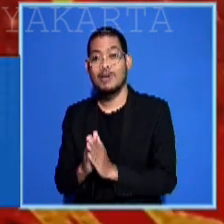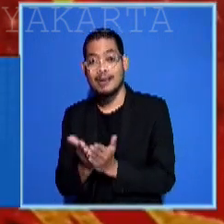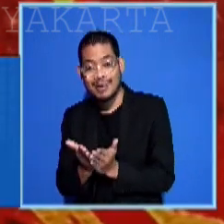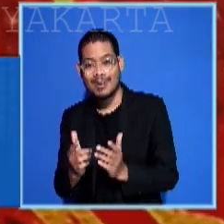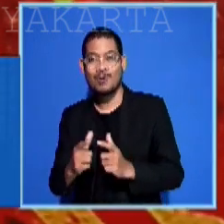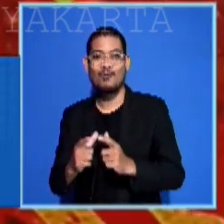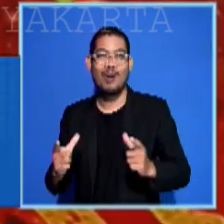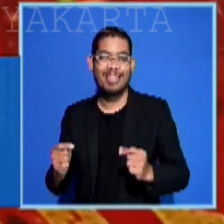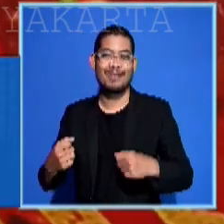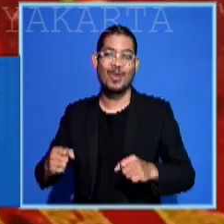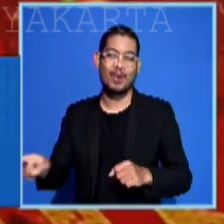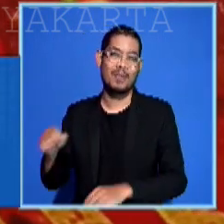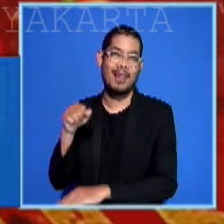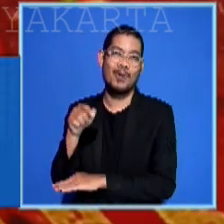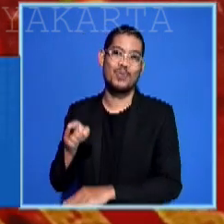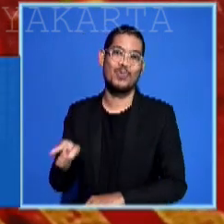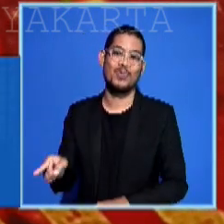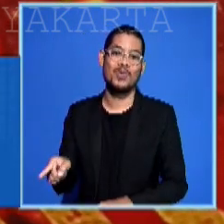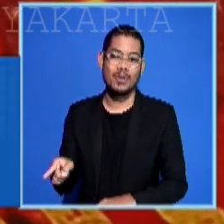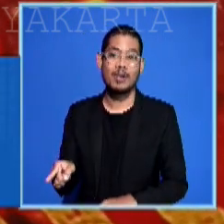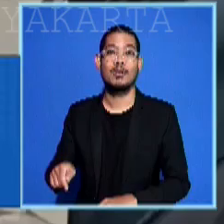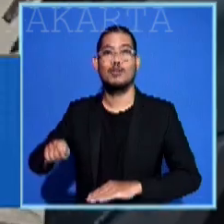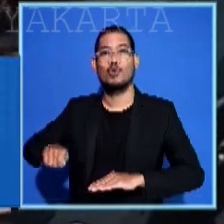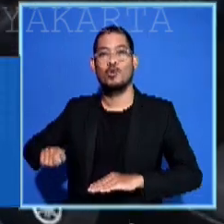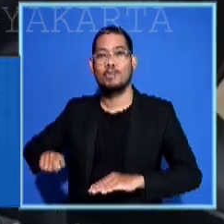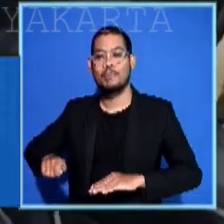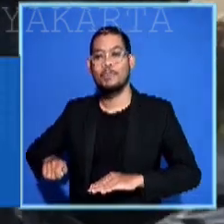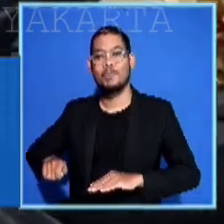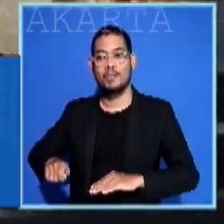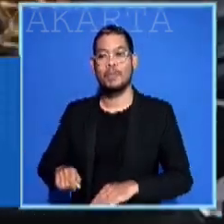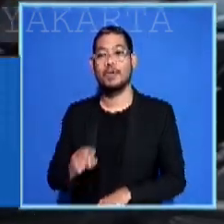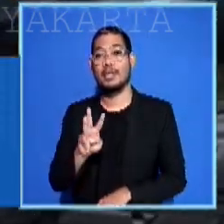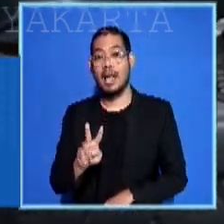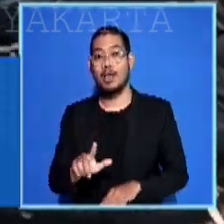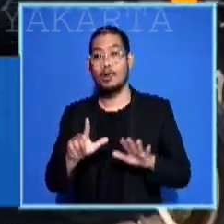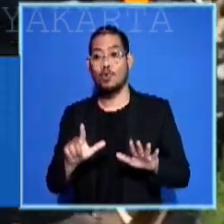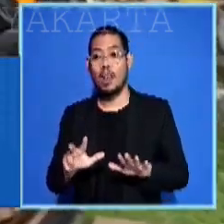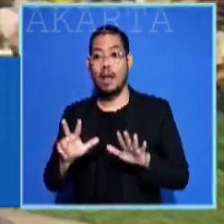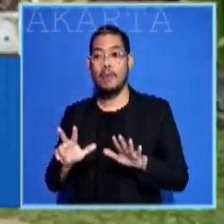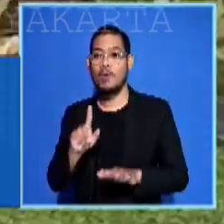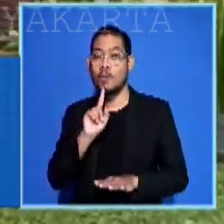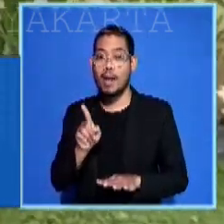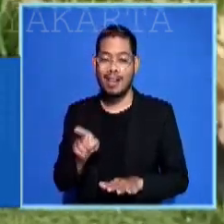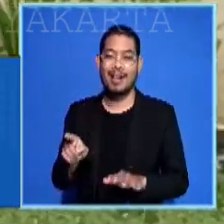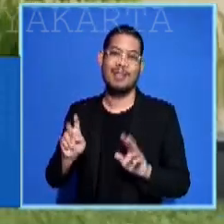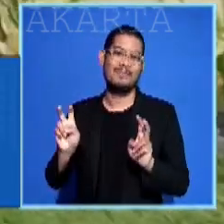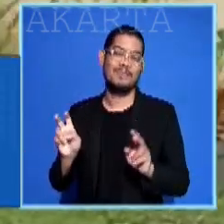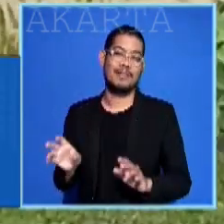perbuatannya, pelaku dijerat pasal 372 atau 378 KUHP mengenai penggelapan dengan ancaman